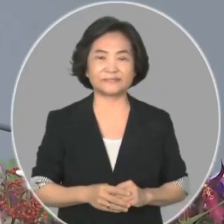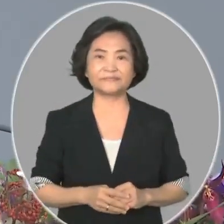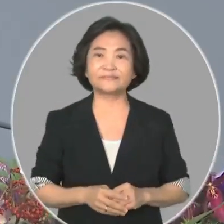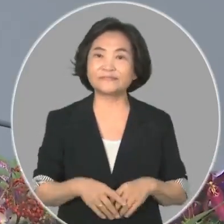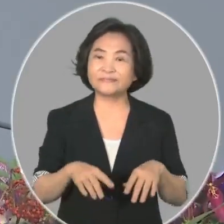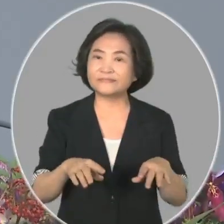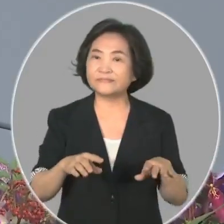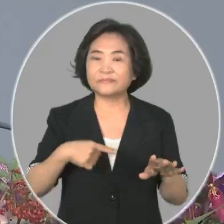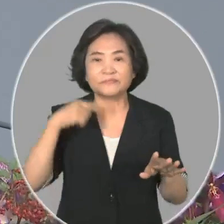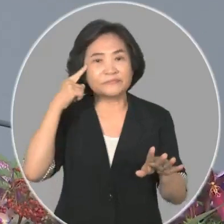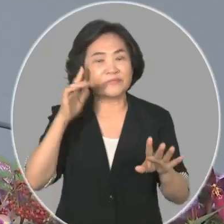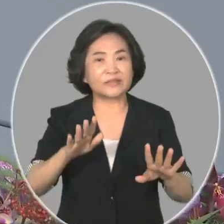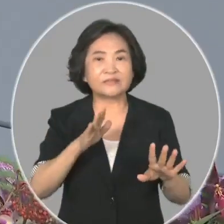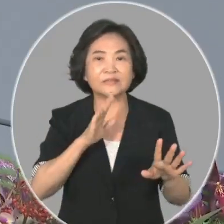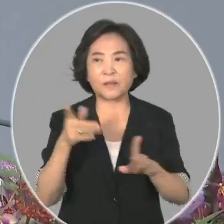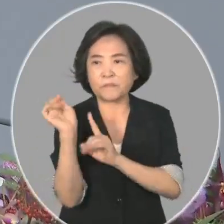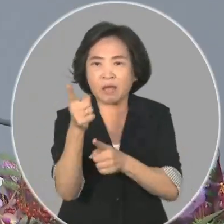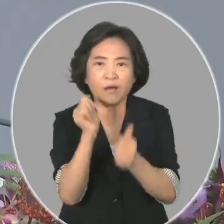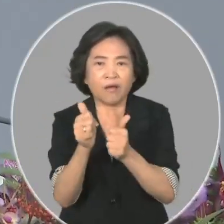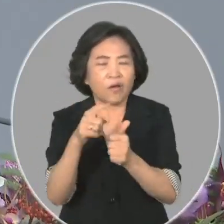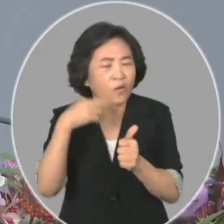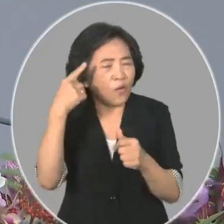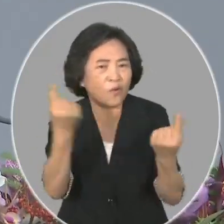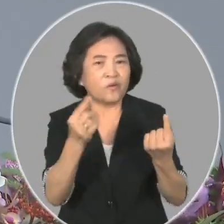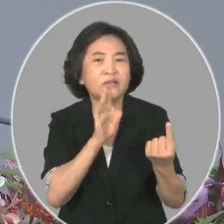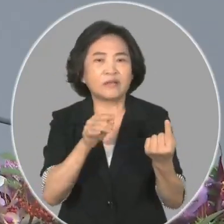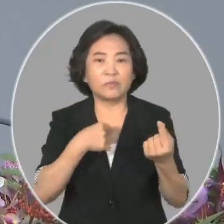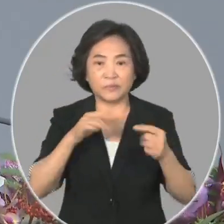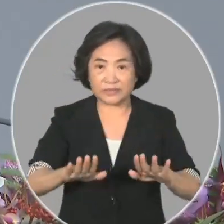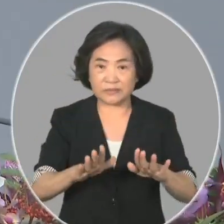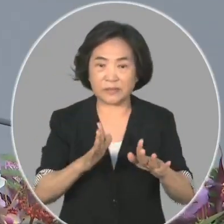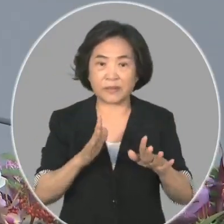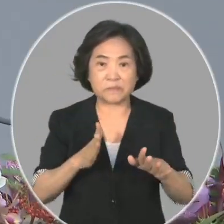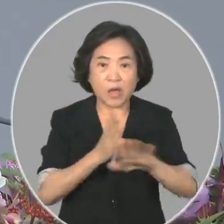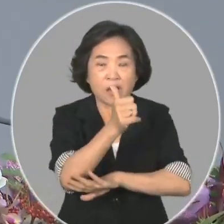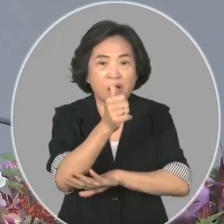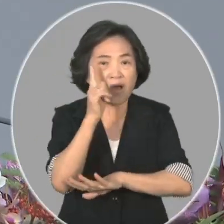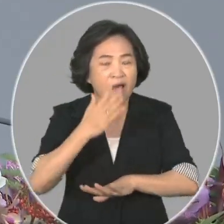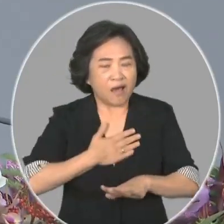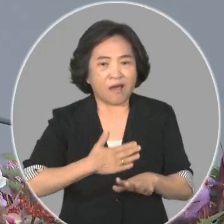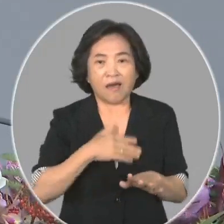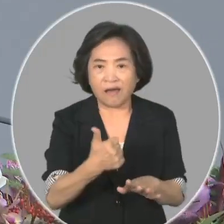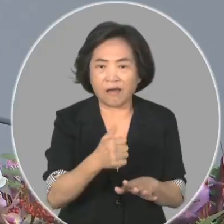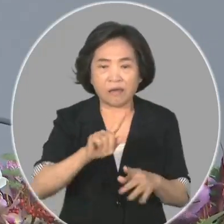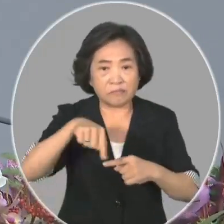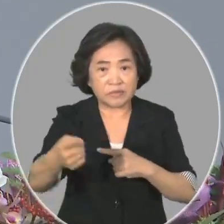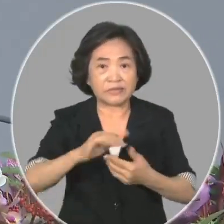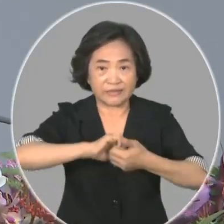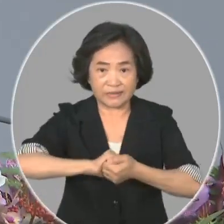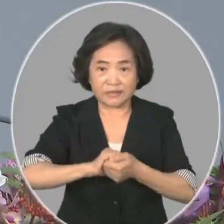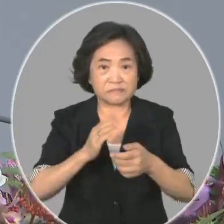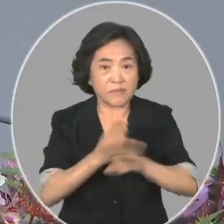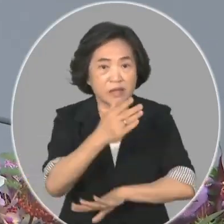但正如同棒球比赛一样，这一局能够化险为夷，并不代表我们下一局